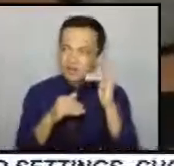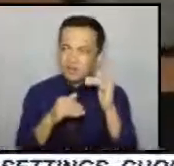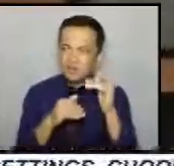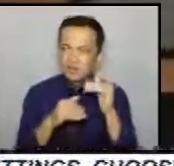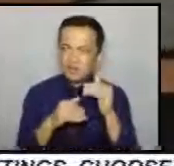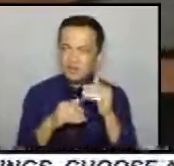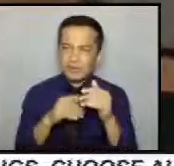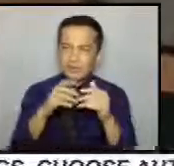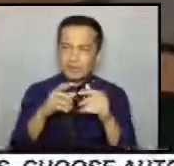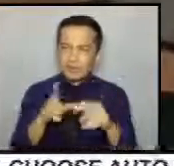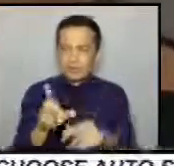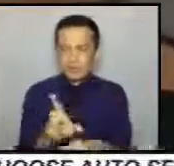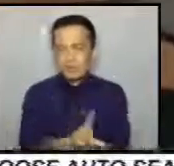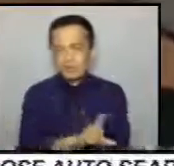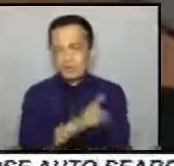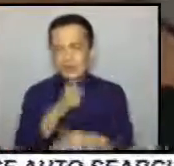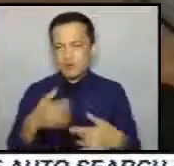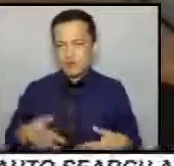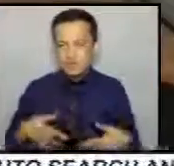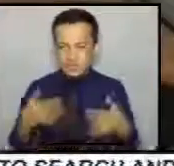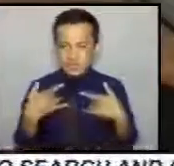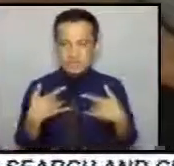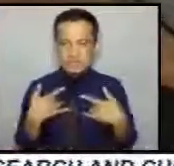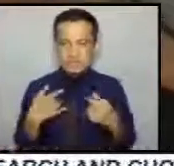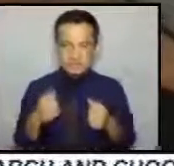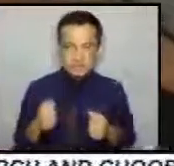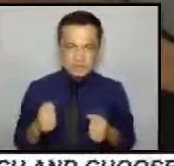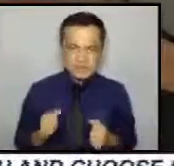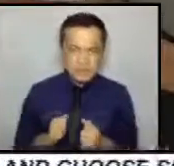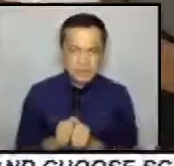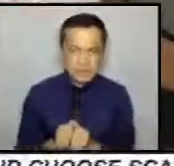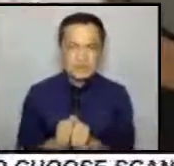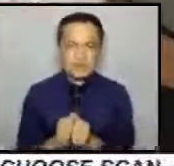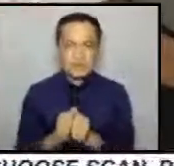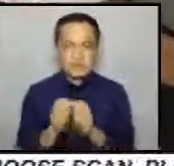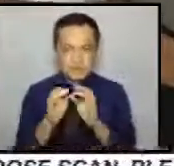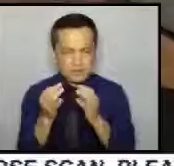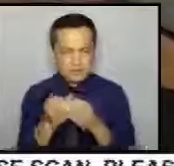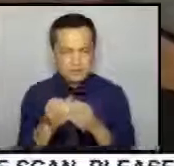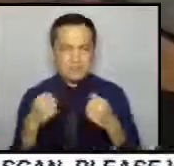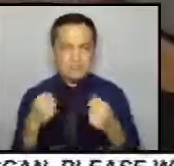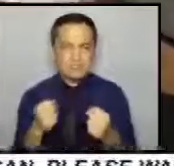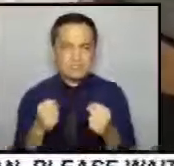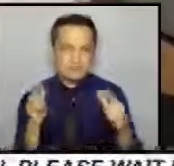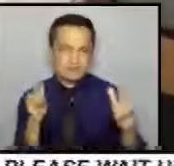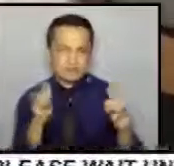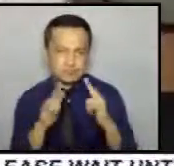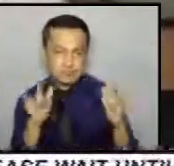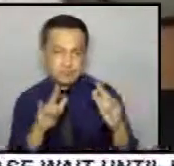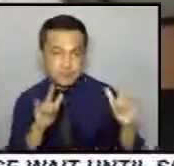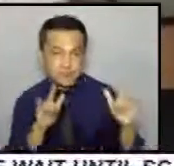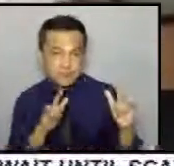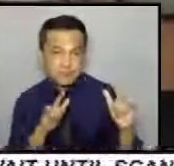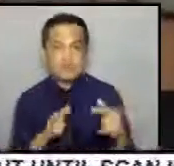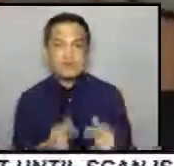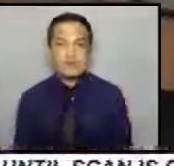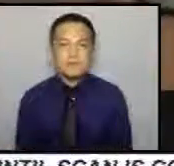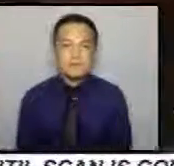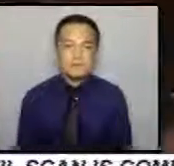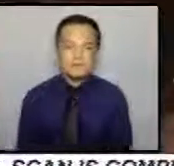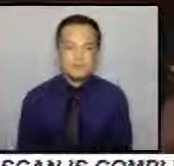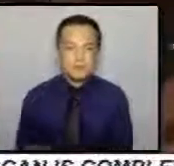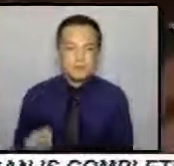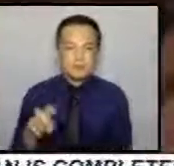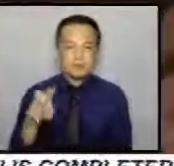ko na mas patatagin pa yung pagmamahalan namin. Tapos gabayan sa paglakbay sa buhay